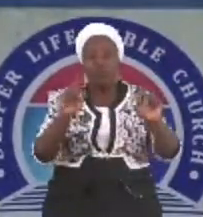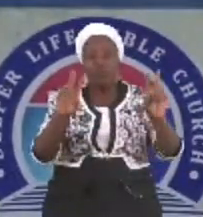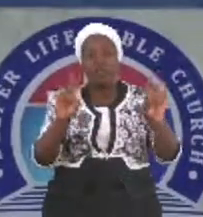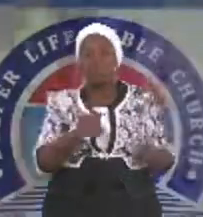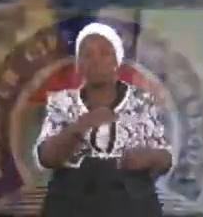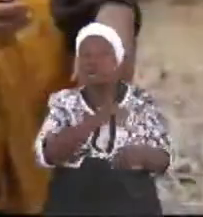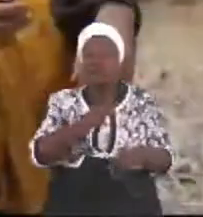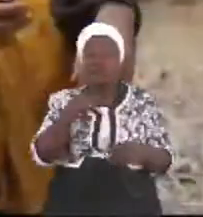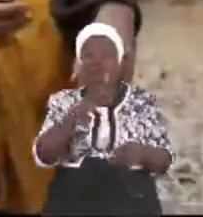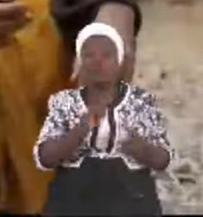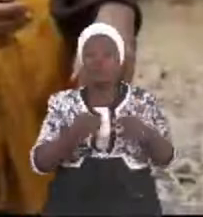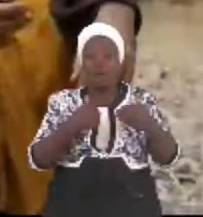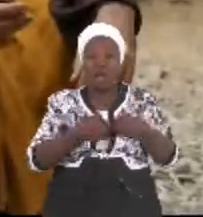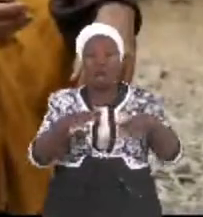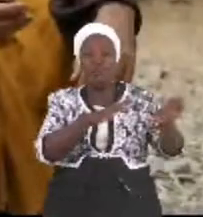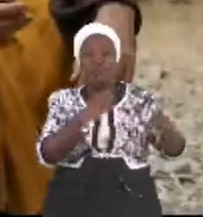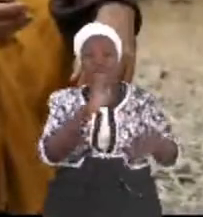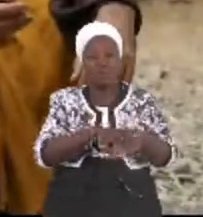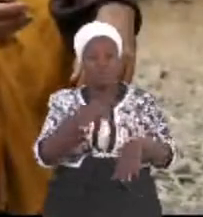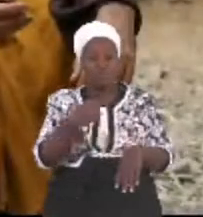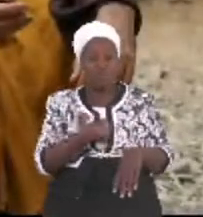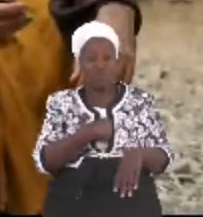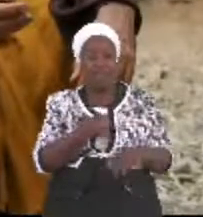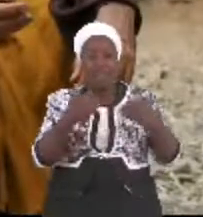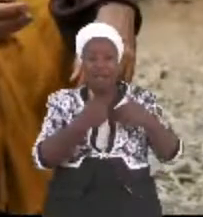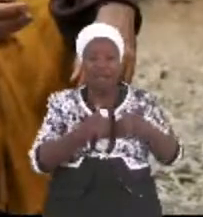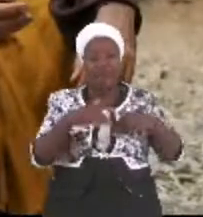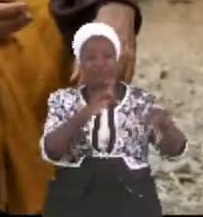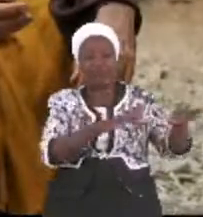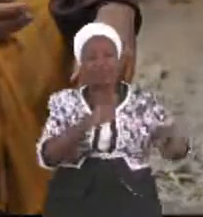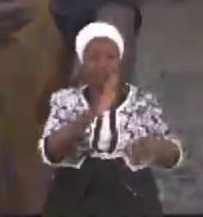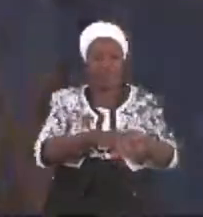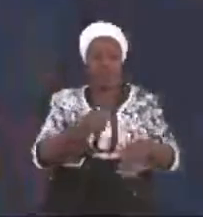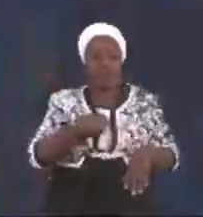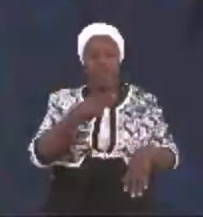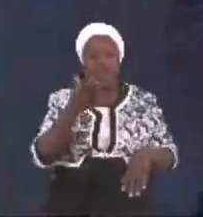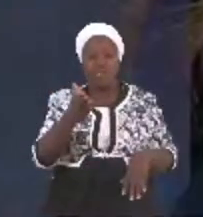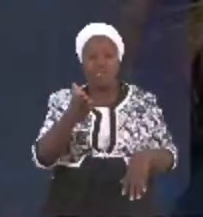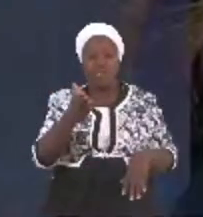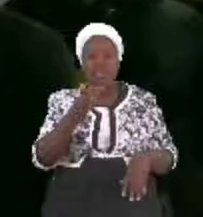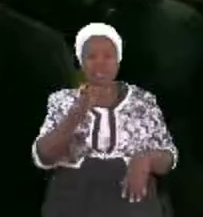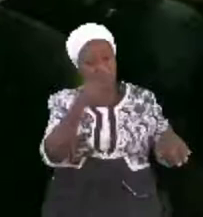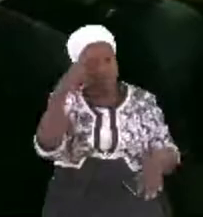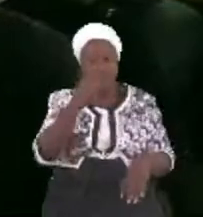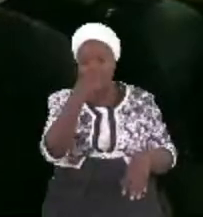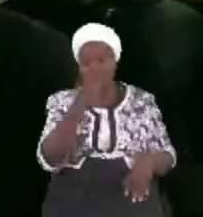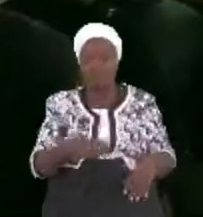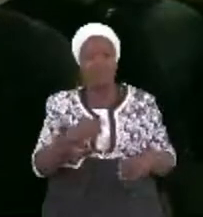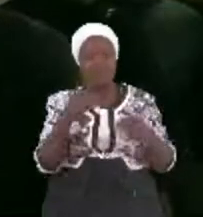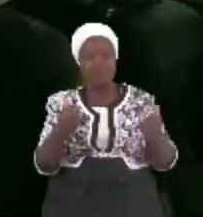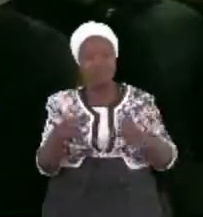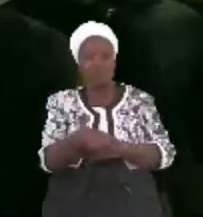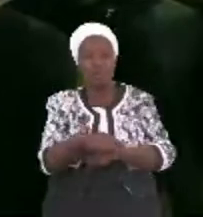de moi. Aie pitié de moi. Il y a la miséricorde pour les aveugles ce soir.